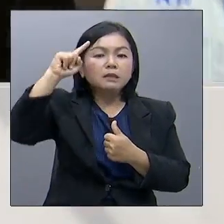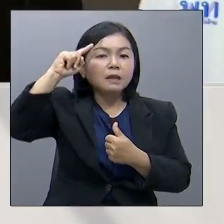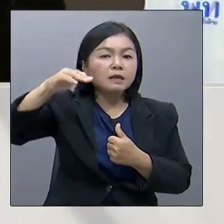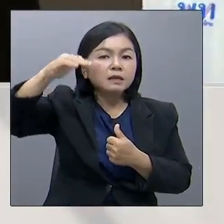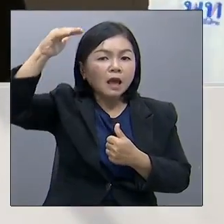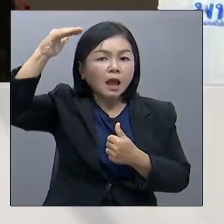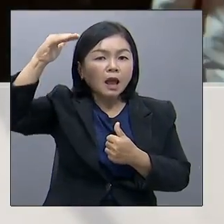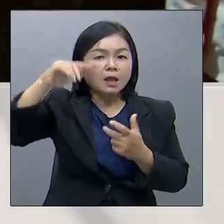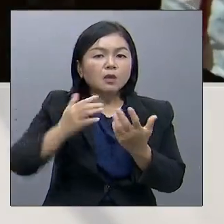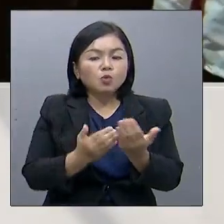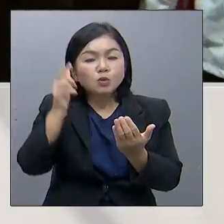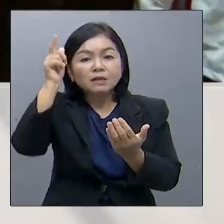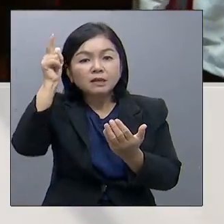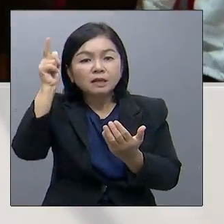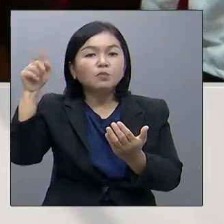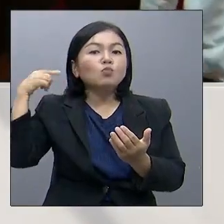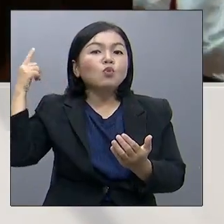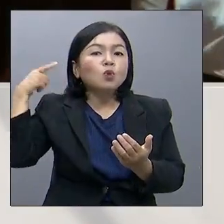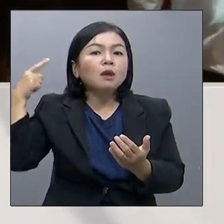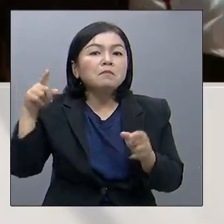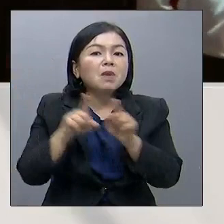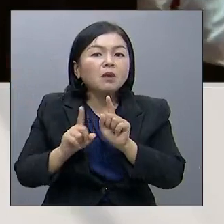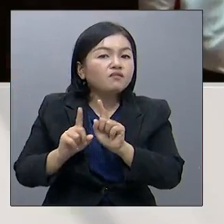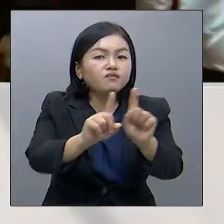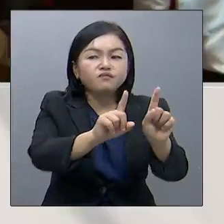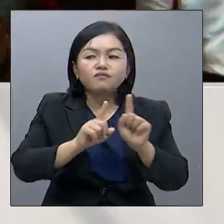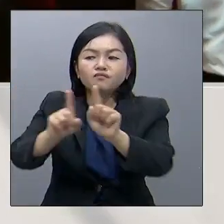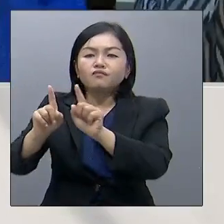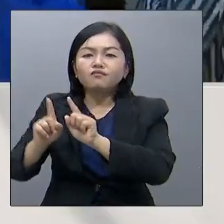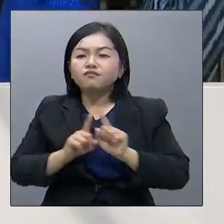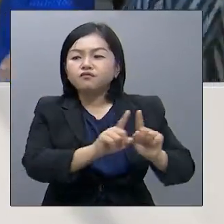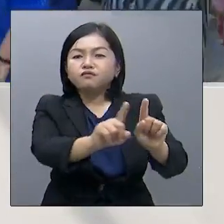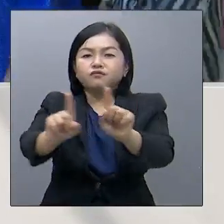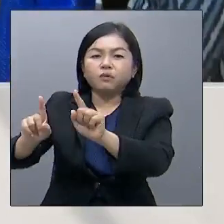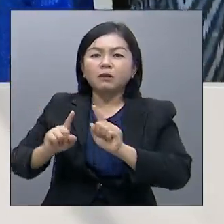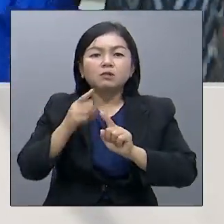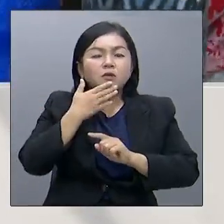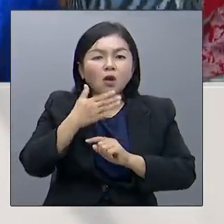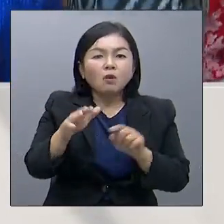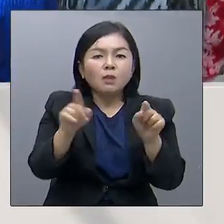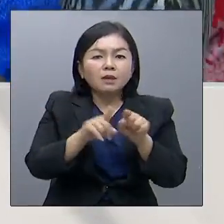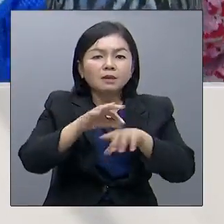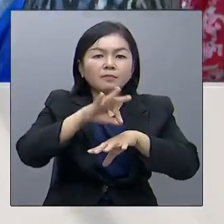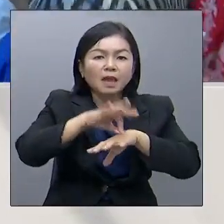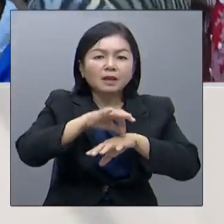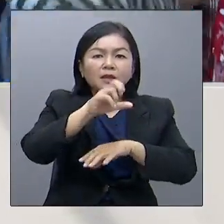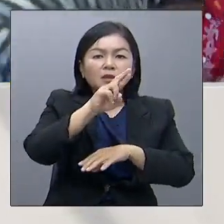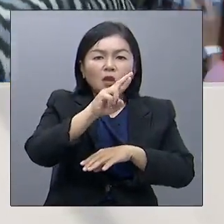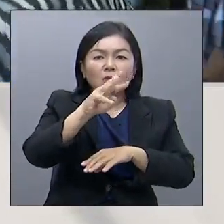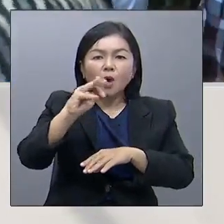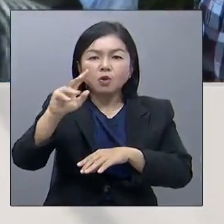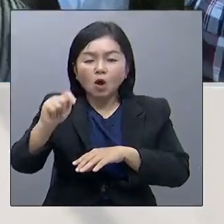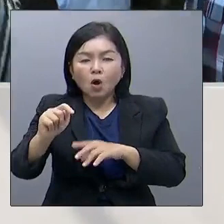นางสาวแพทองธากลับผูกติดกันด้วยภารกิจราชการระหว่างนายกรัฐมนตรีกับนางสาวแพทองธาที่รับ